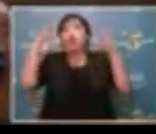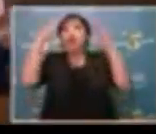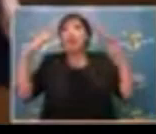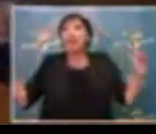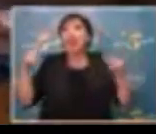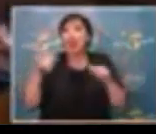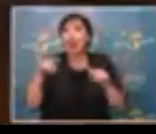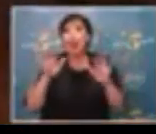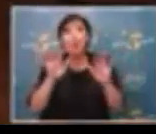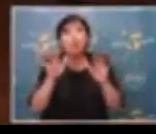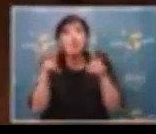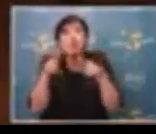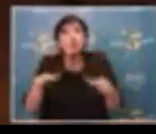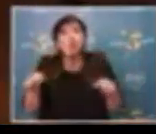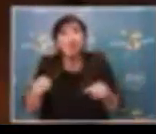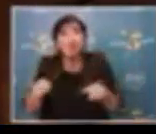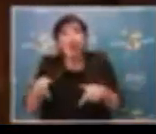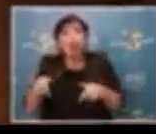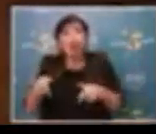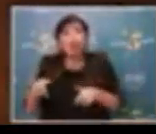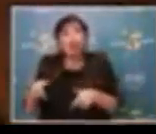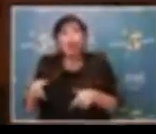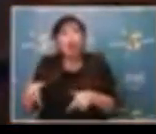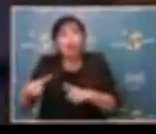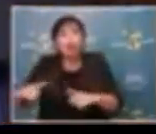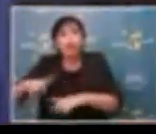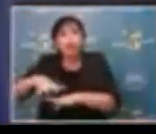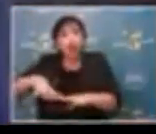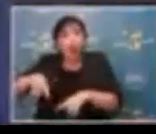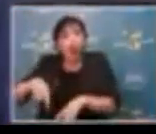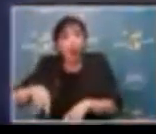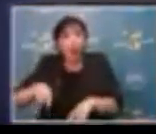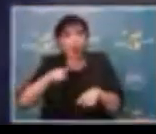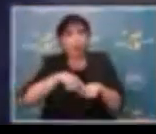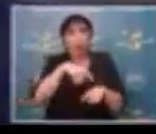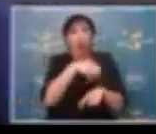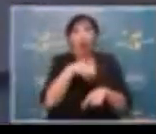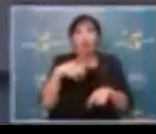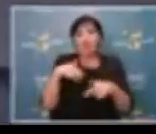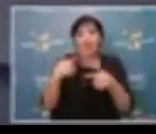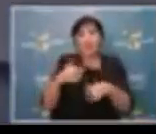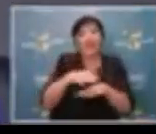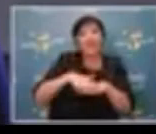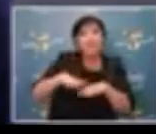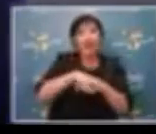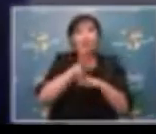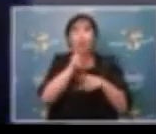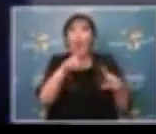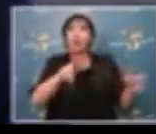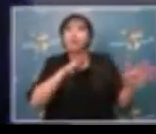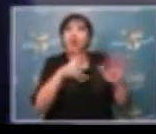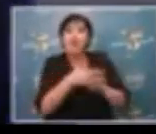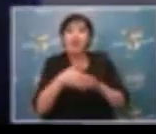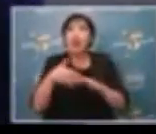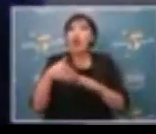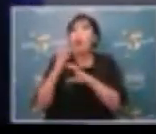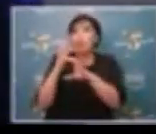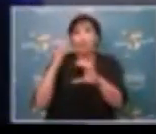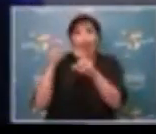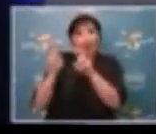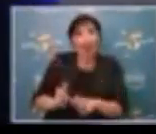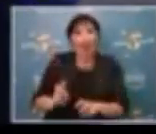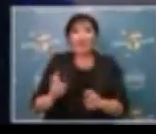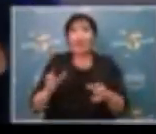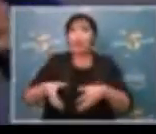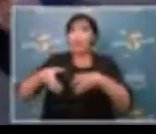città con le fogne, con un commissario che dedica gli spazi, l'urbanizzazione, i mezzi pubblici elettrici, i pali della